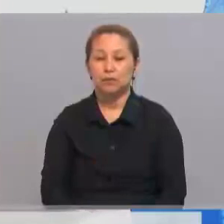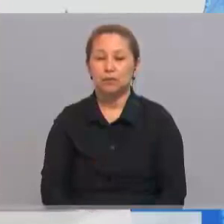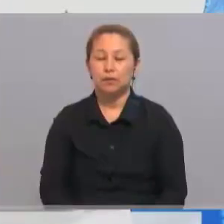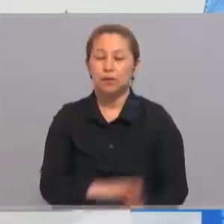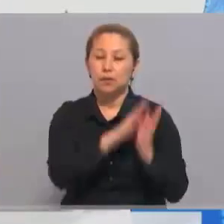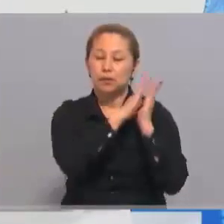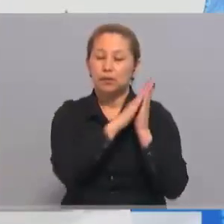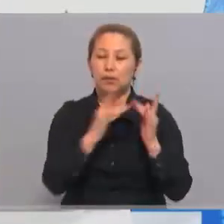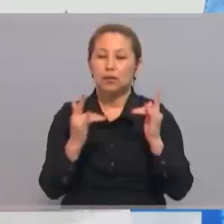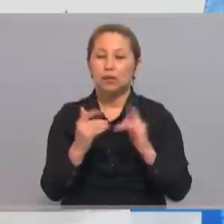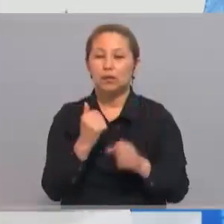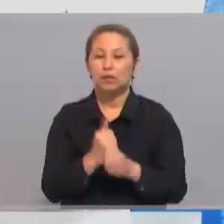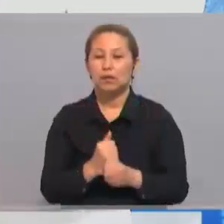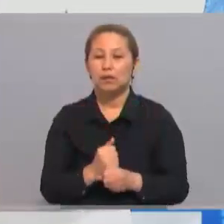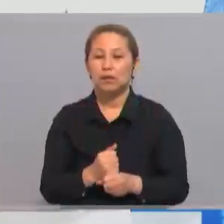жатын орындарда